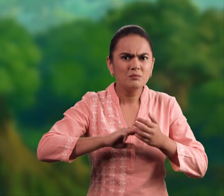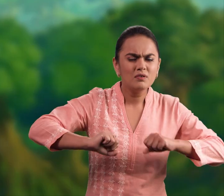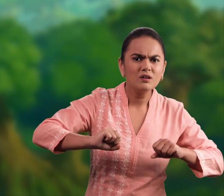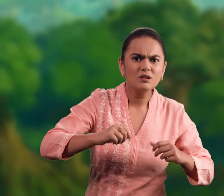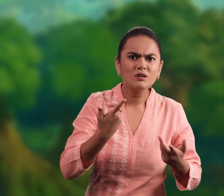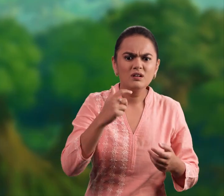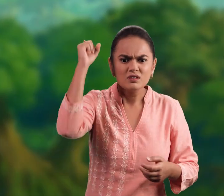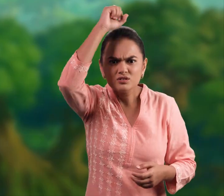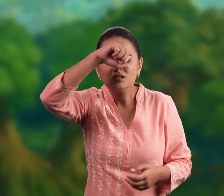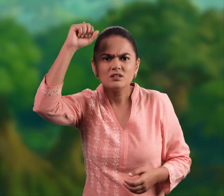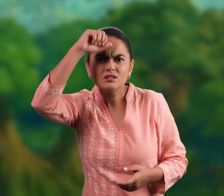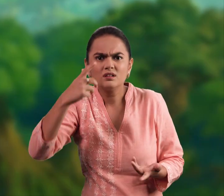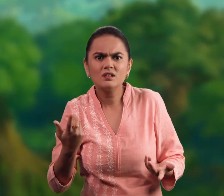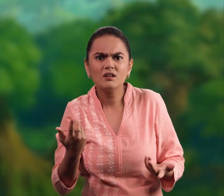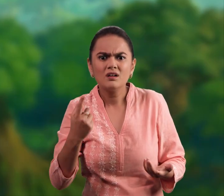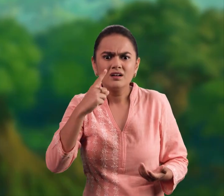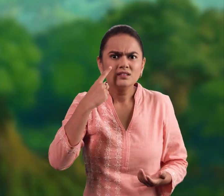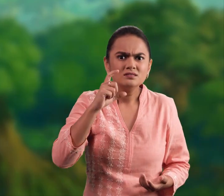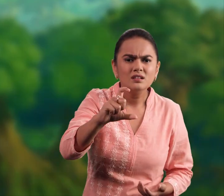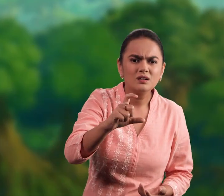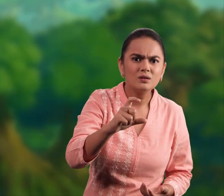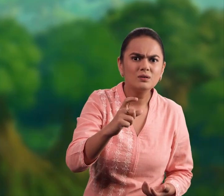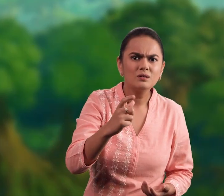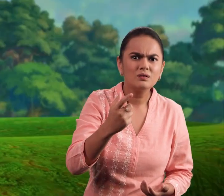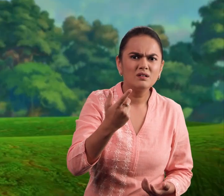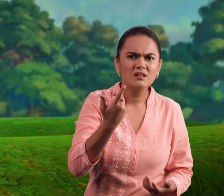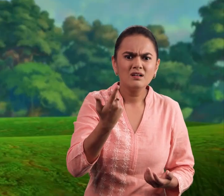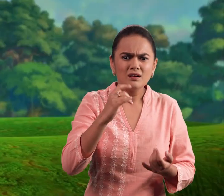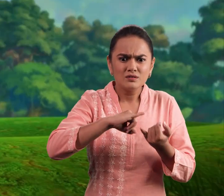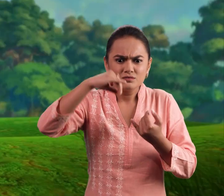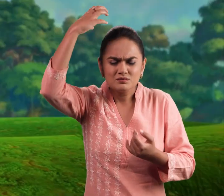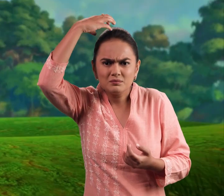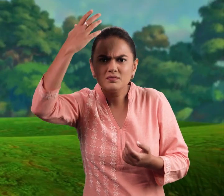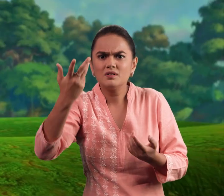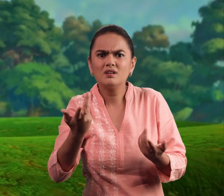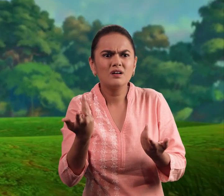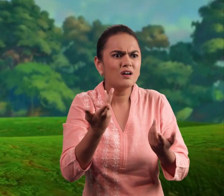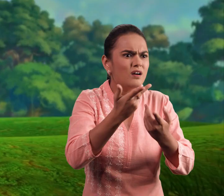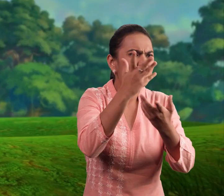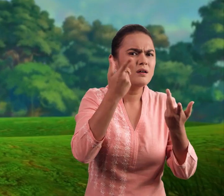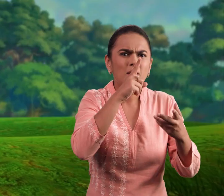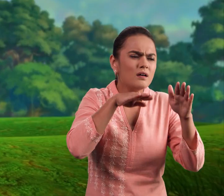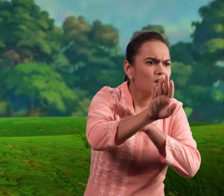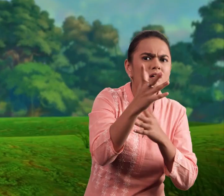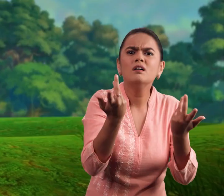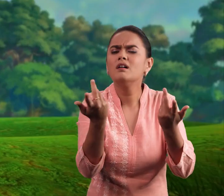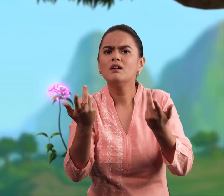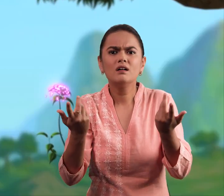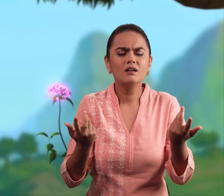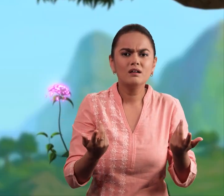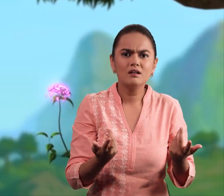मधु, श्रीधाम, चारू, सुबाला, कहाँ छिप गए तुम